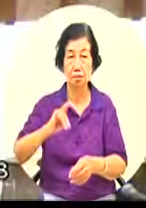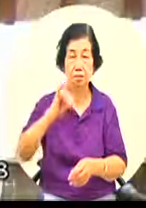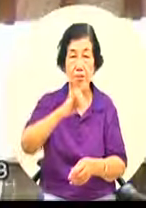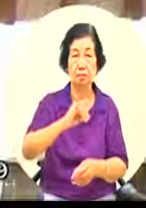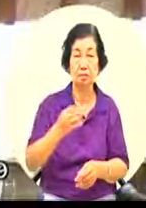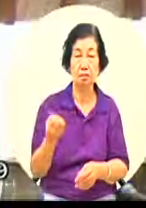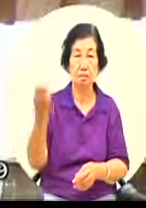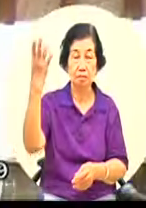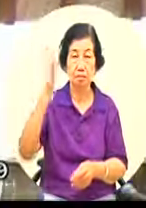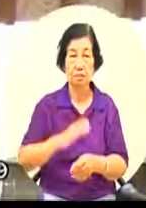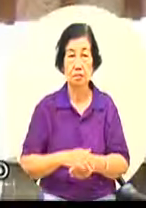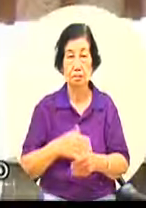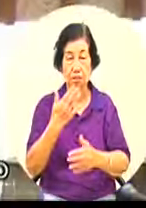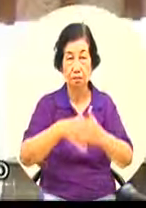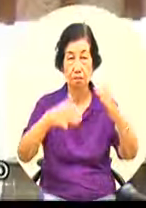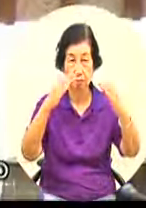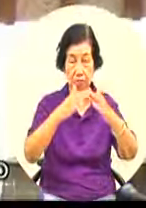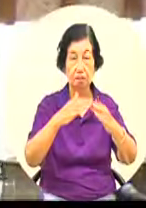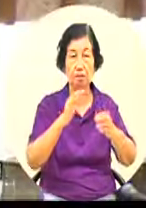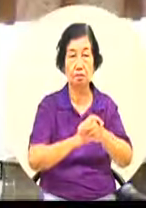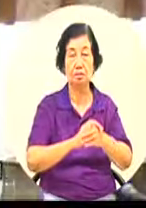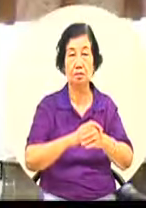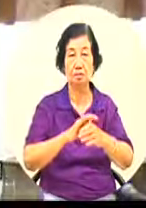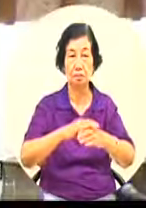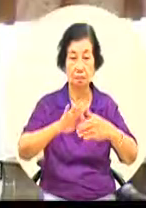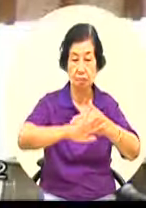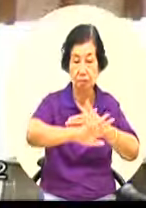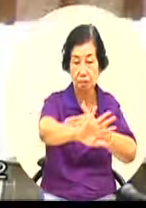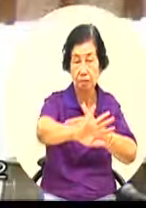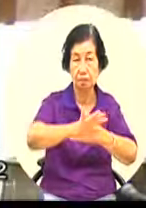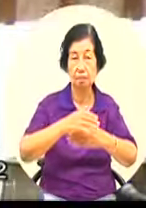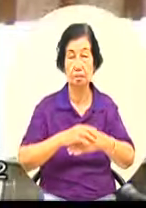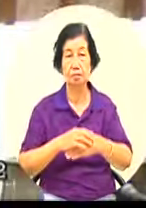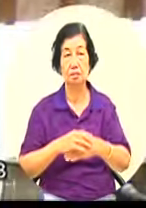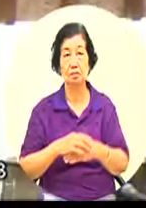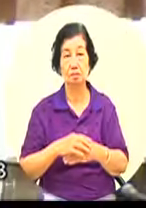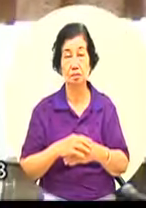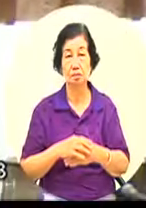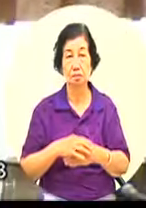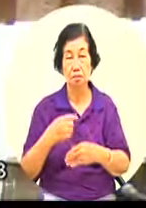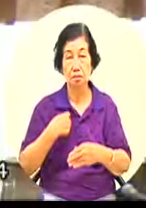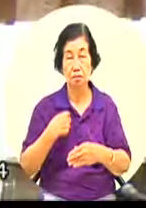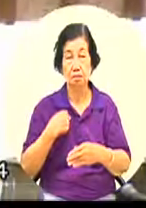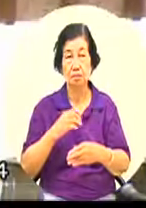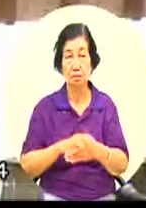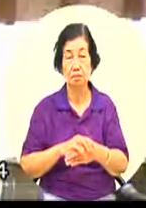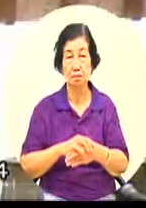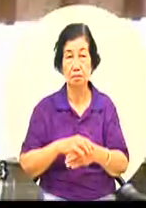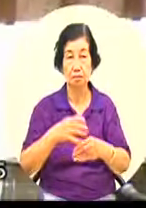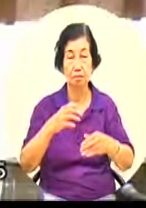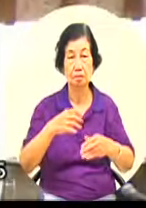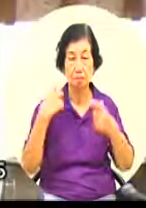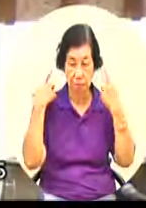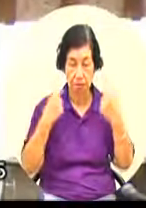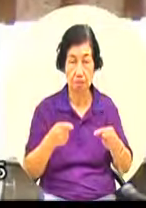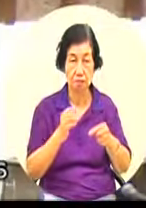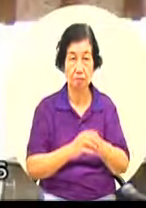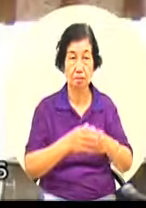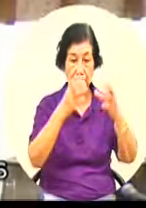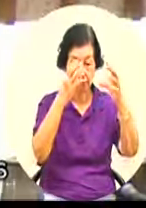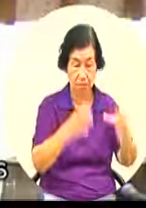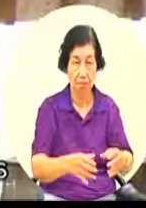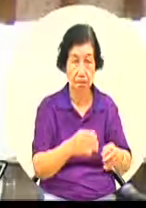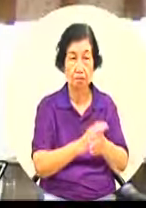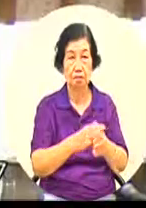地，因为它的校园的后方那块土地呢，本席当初争取是新建做篮球场，还有做我们